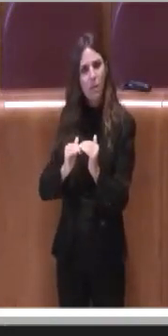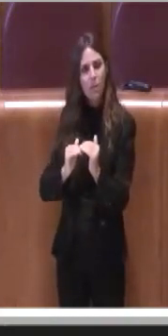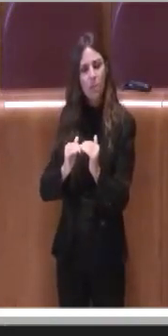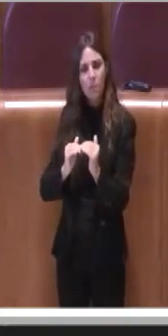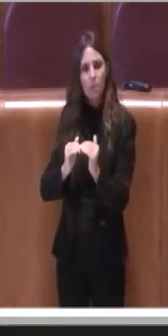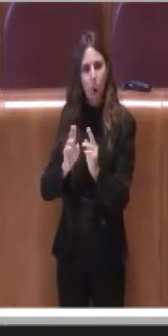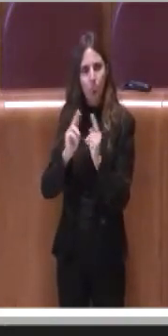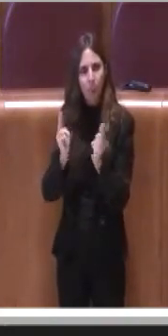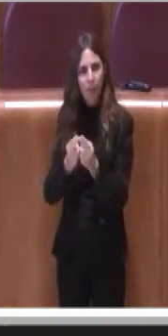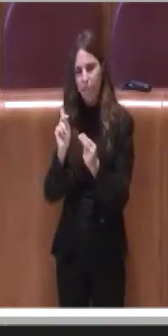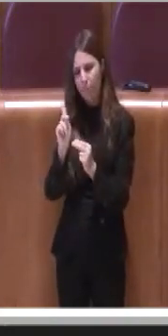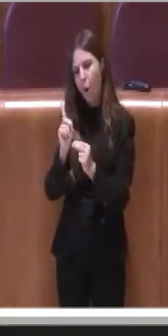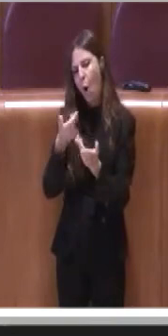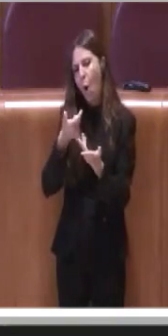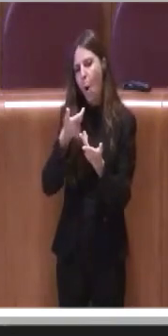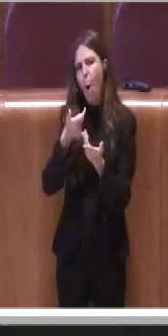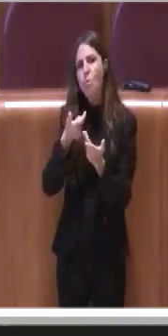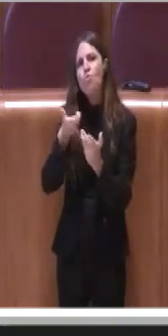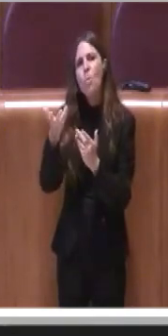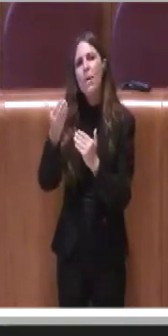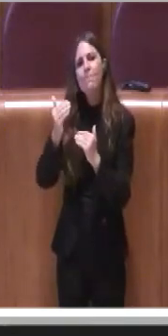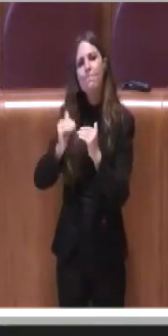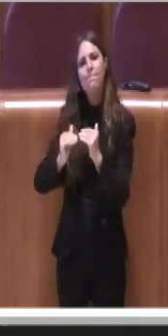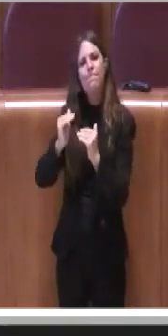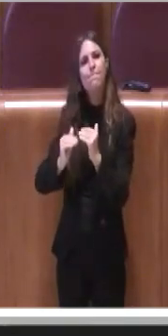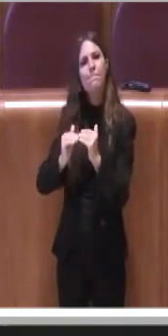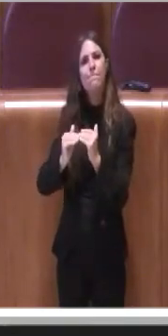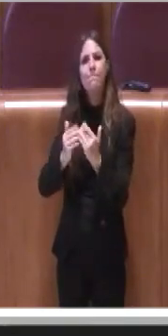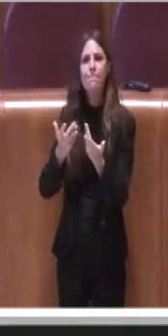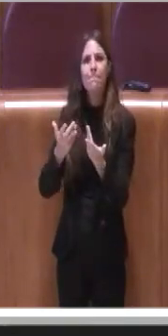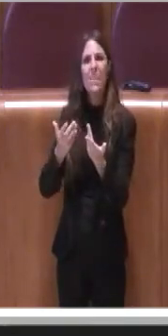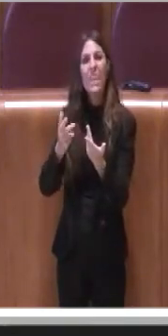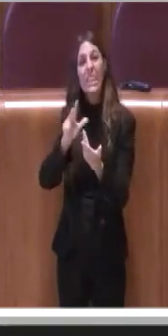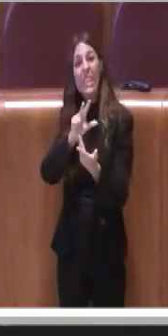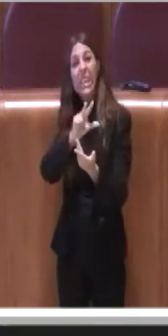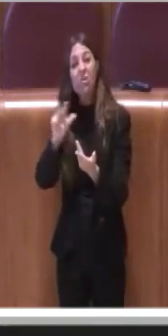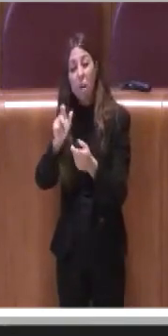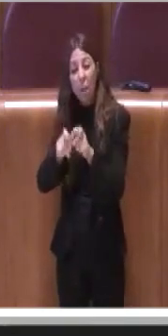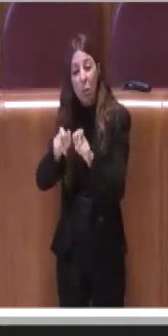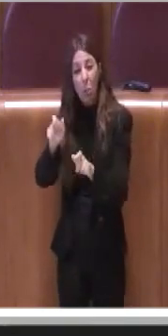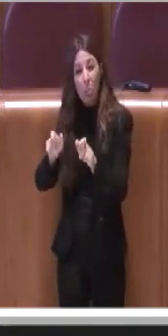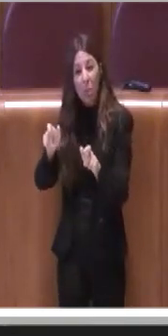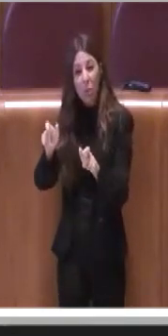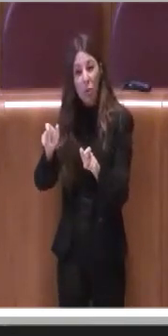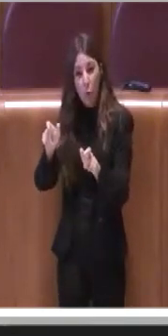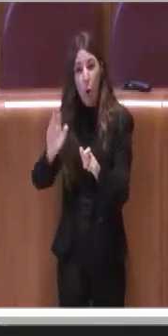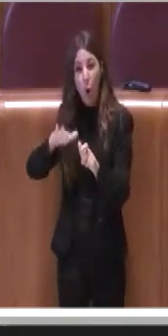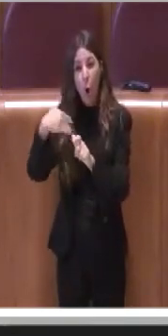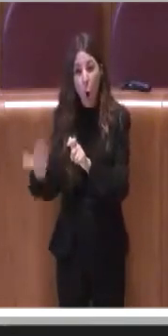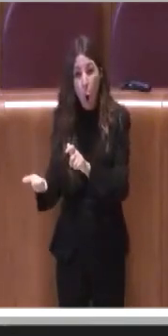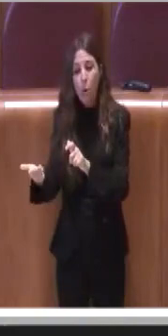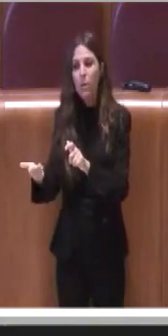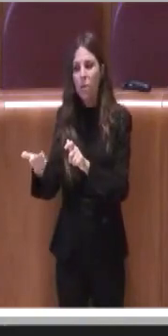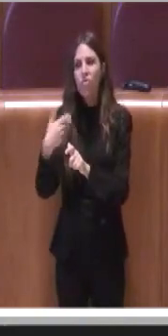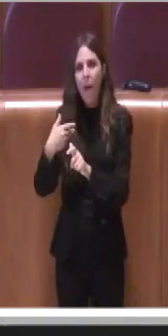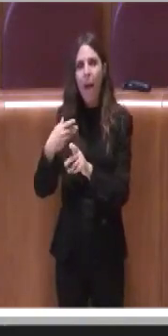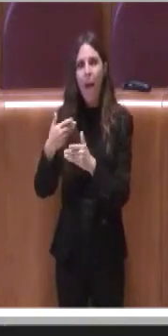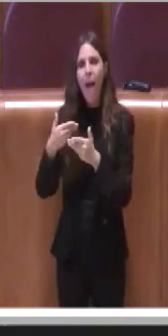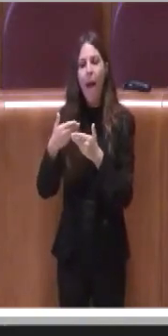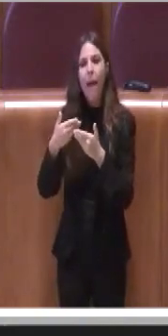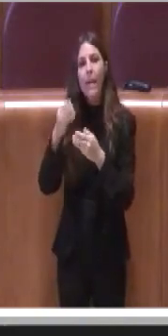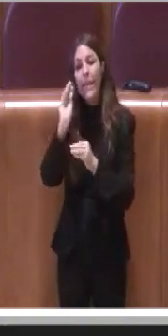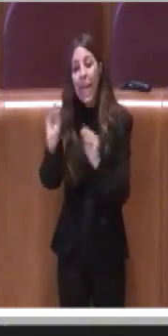sono bassi, poi bassi relativamente. Parliamo, 2 anni fa parlavamo di 300 e rotti casi di richieste d'aiuto, ma in